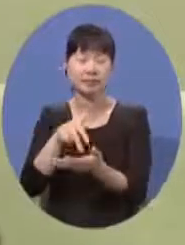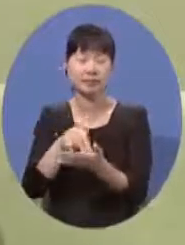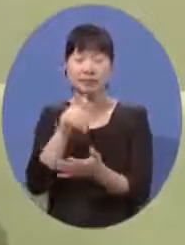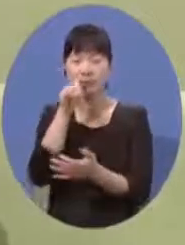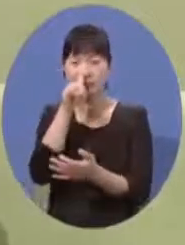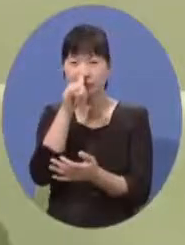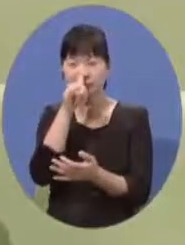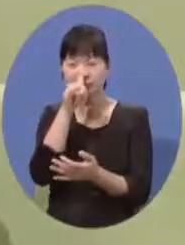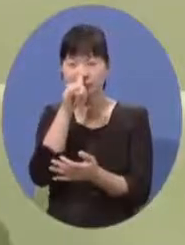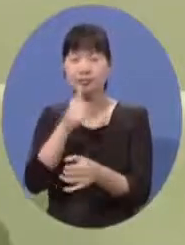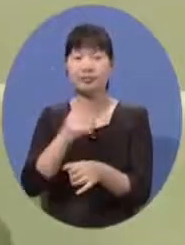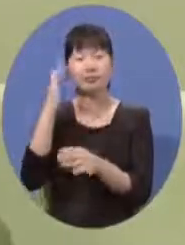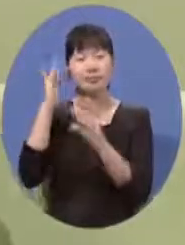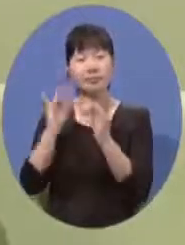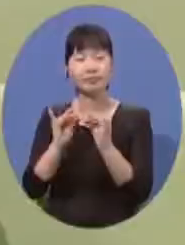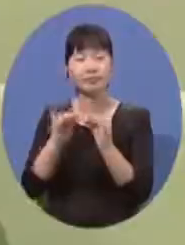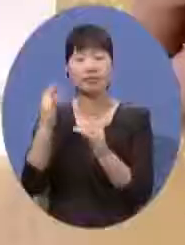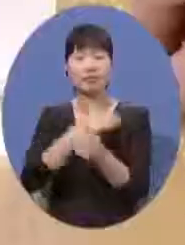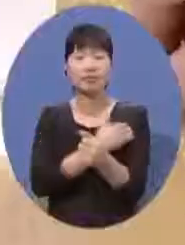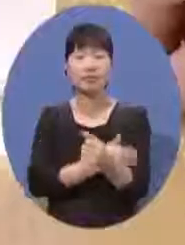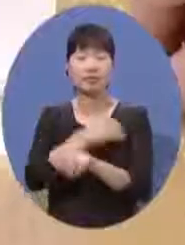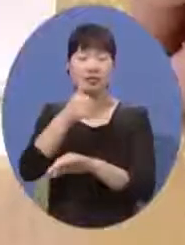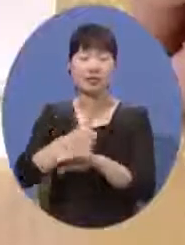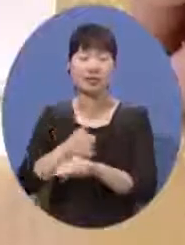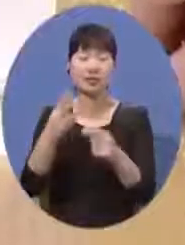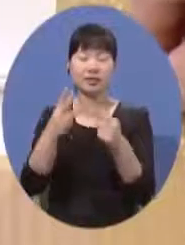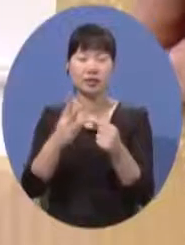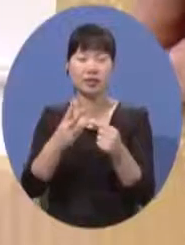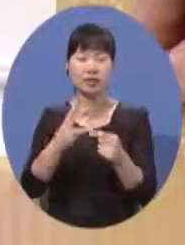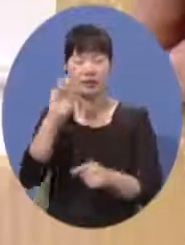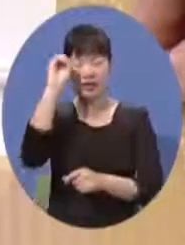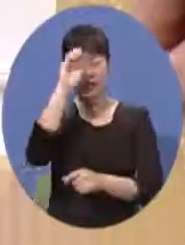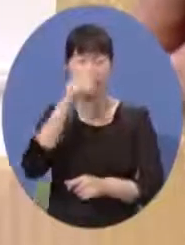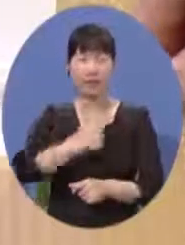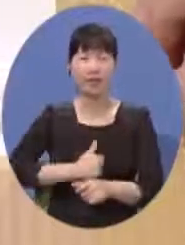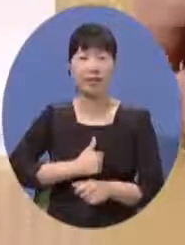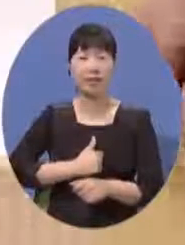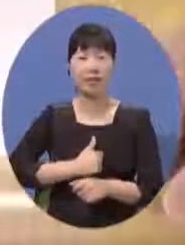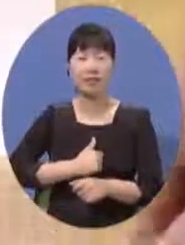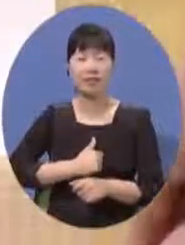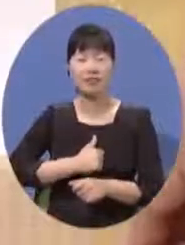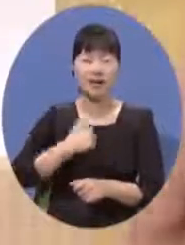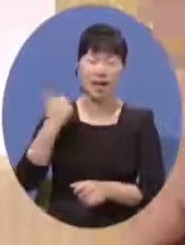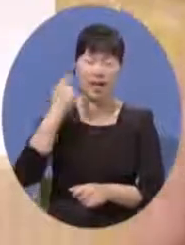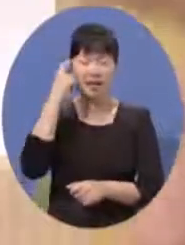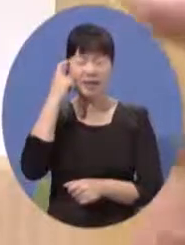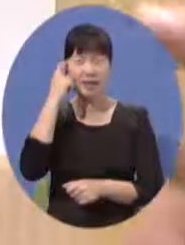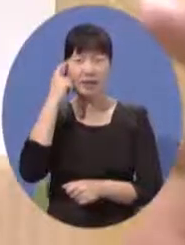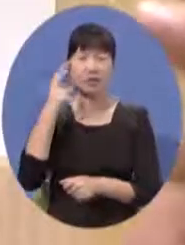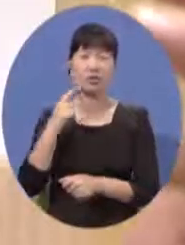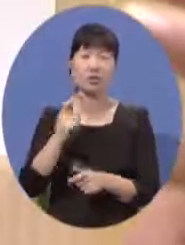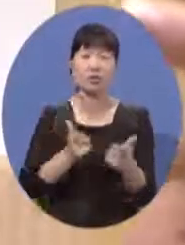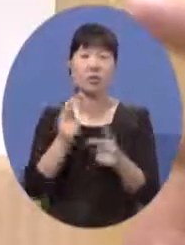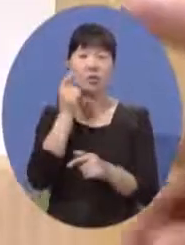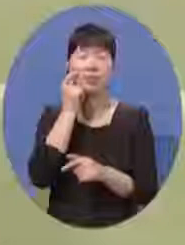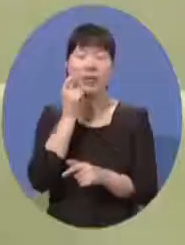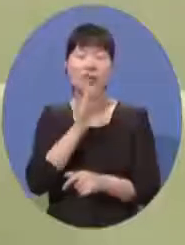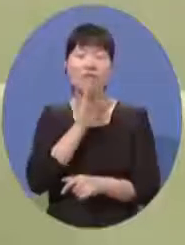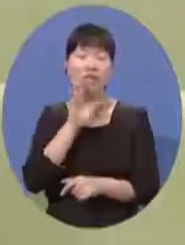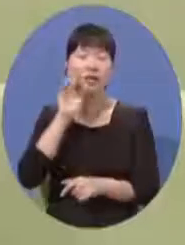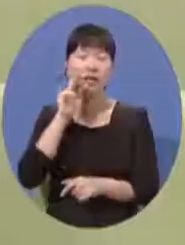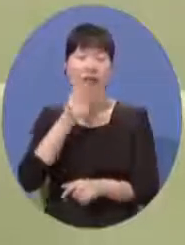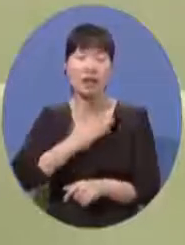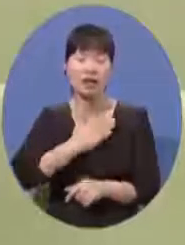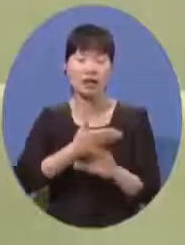나타나겠죠. 공감 능력. 네. 네. 마지막으로 세 번째는 충동을 조절하는 능력이 부족한 아이예요. 그러니까 뭐가 옳고 그른지도 알아요. 그리고 다른